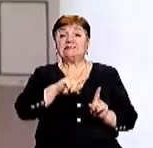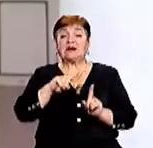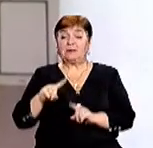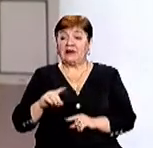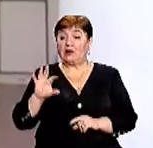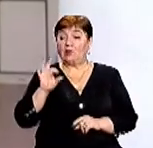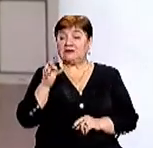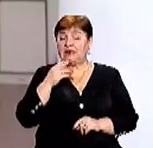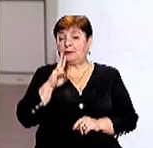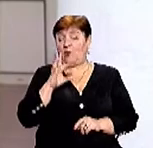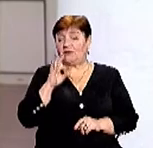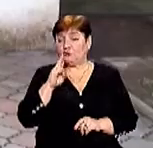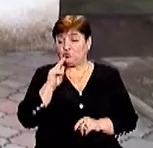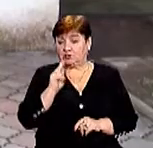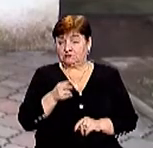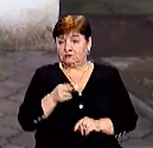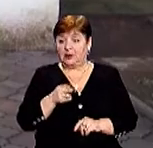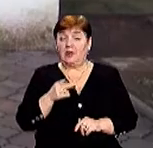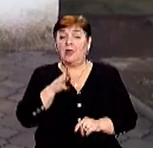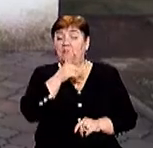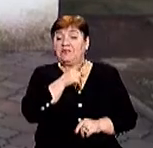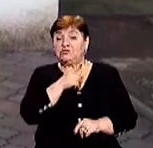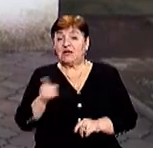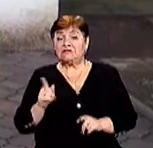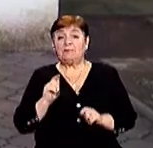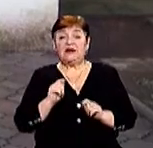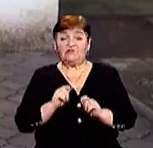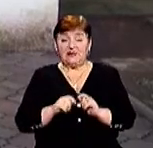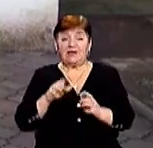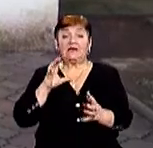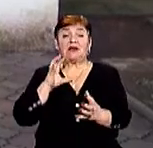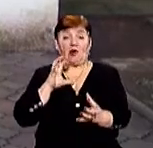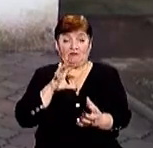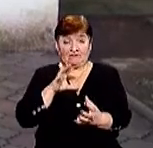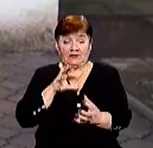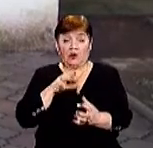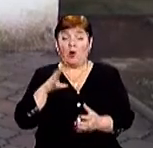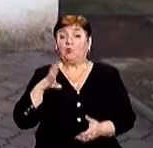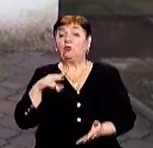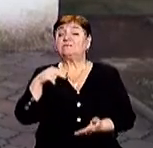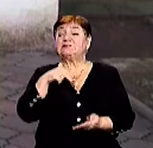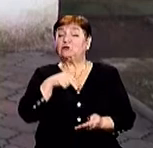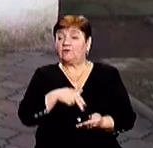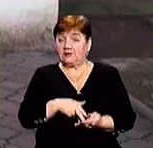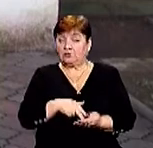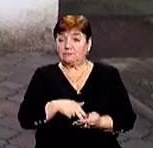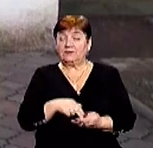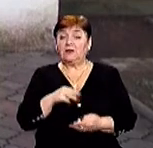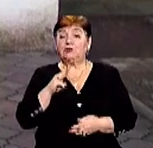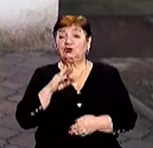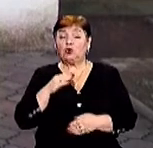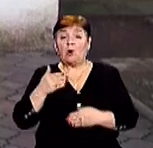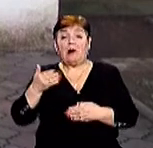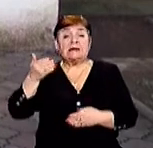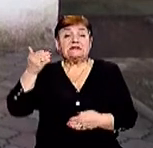Закарпаття Олександр Ковальчук. Під час перевірки даного транспортного засобу було встановлено, що